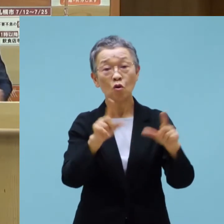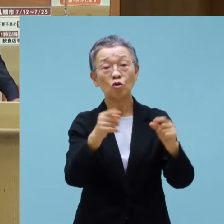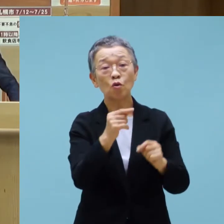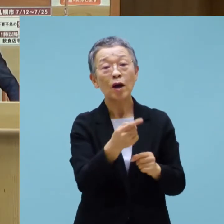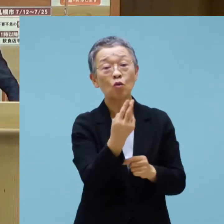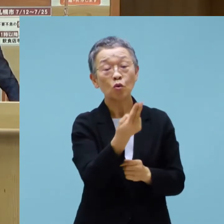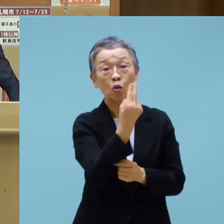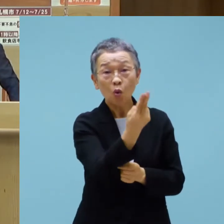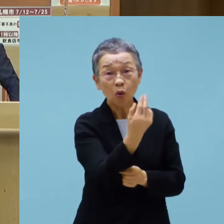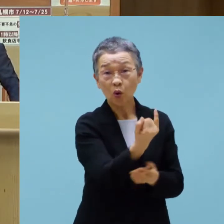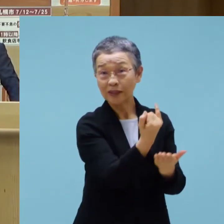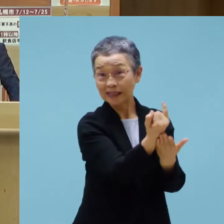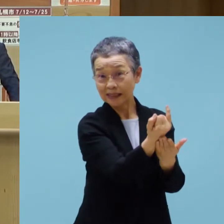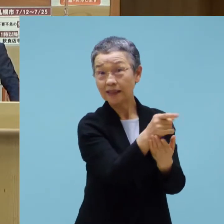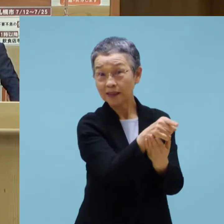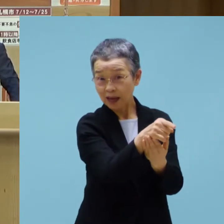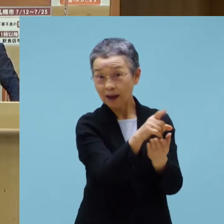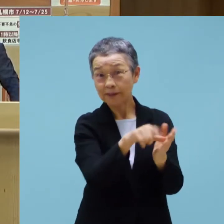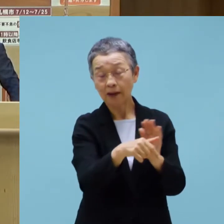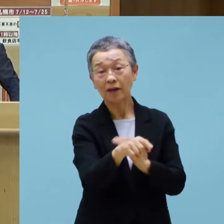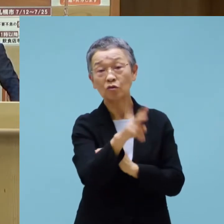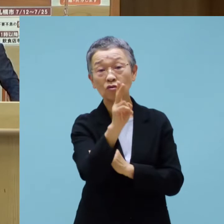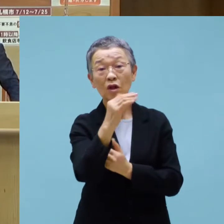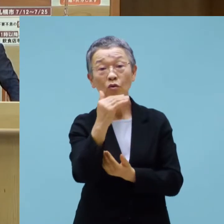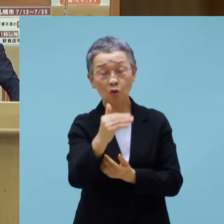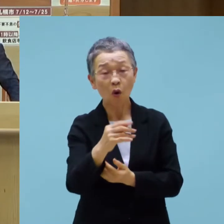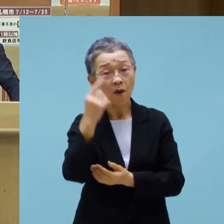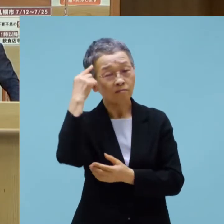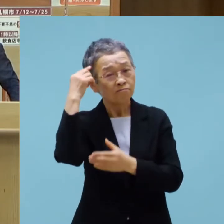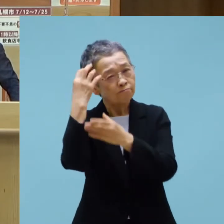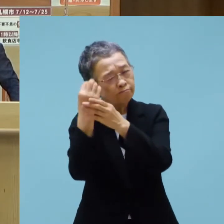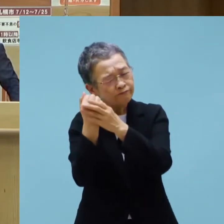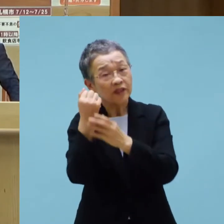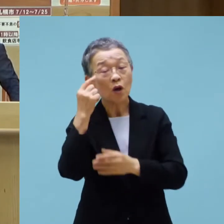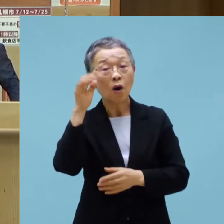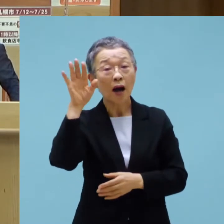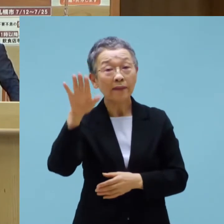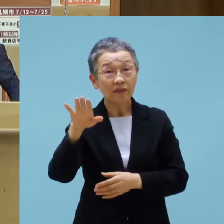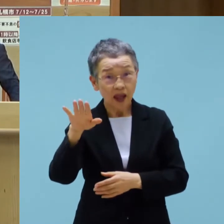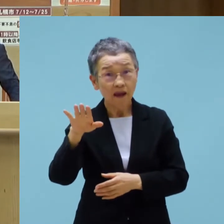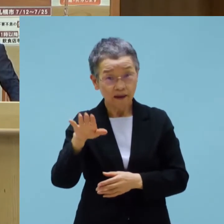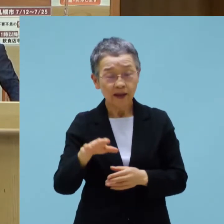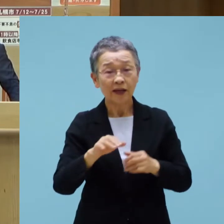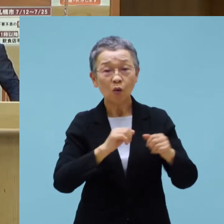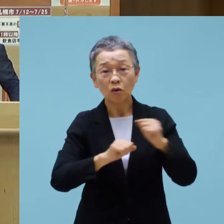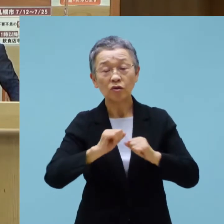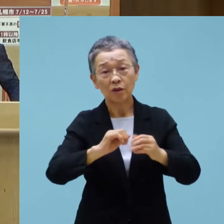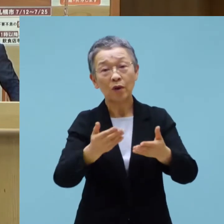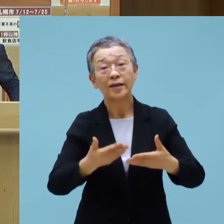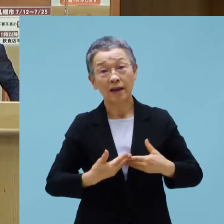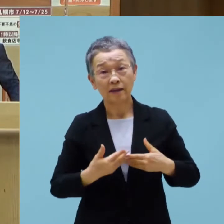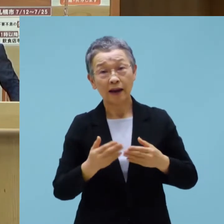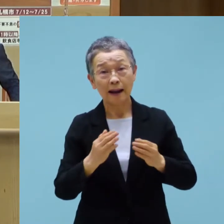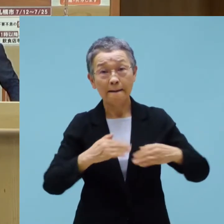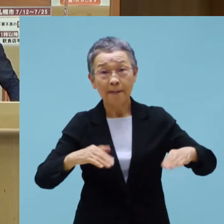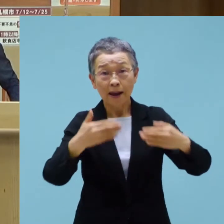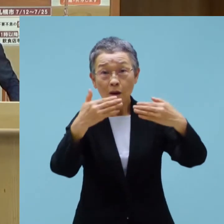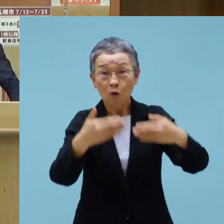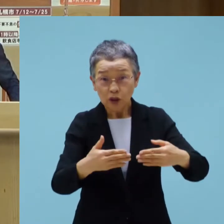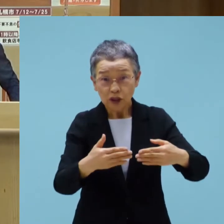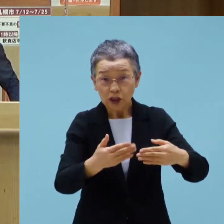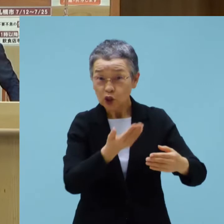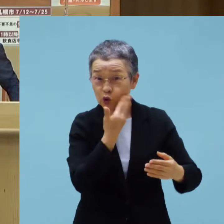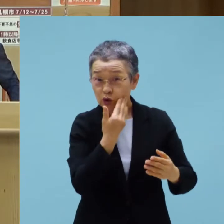事が、ですからそういったことを念頭に置いていただかなきゃいけませんし、まん延防止等重点措置の地域についても